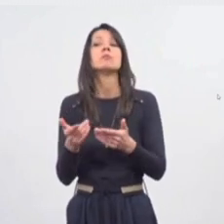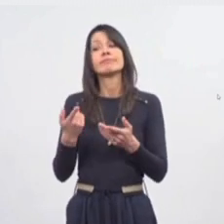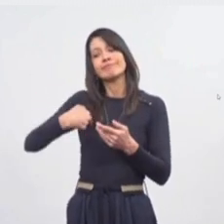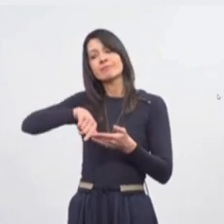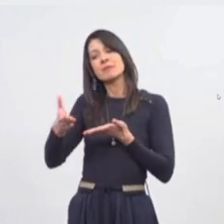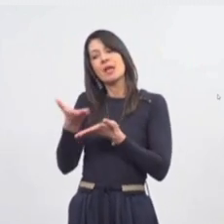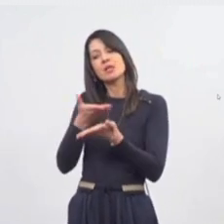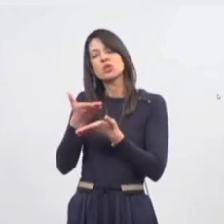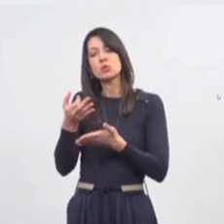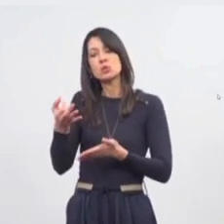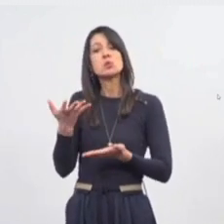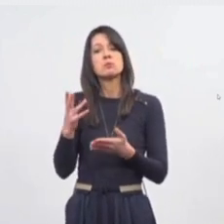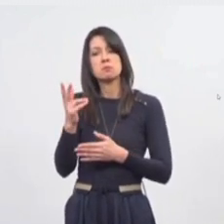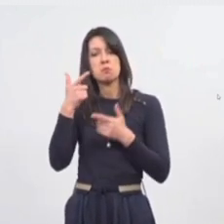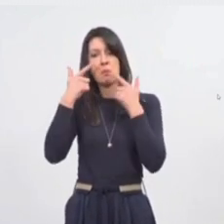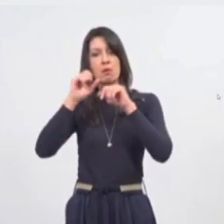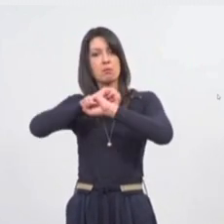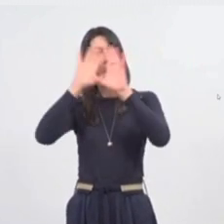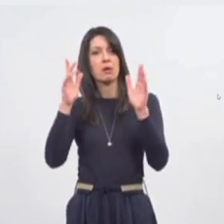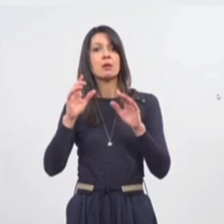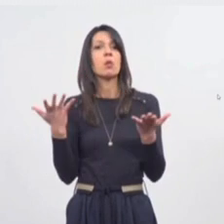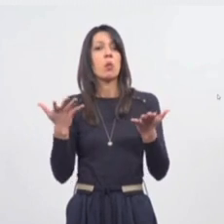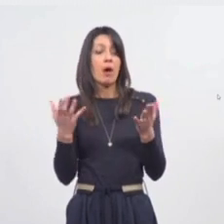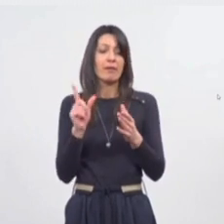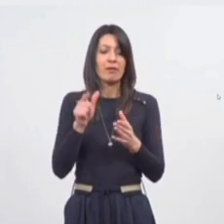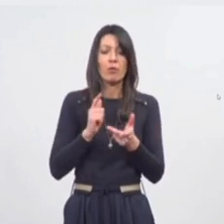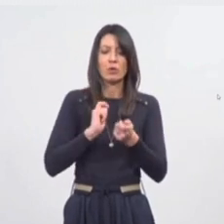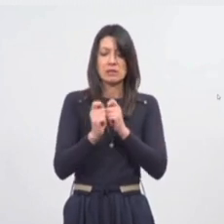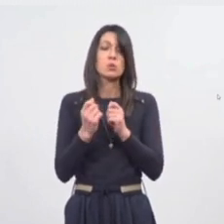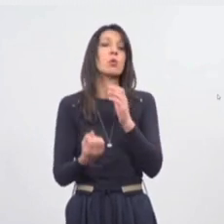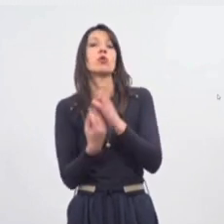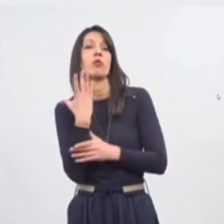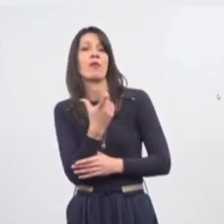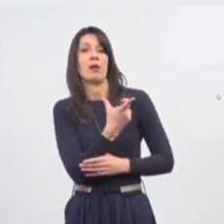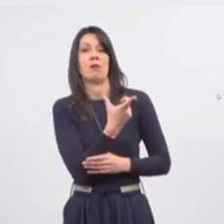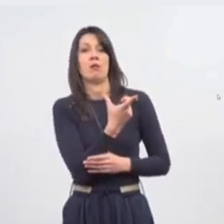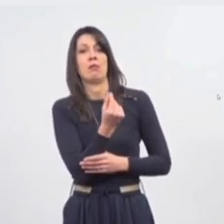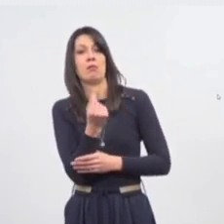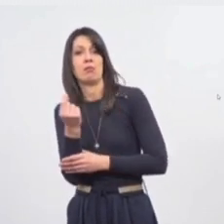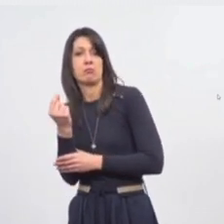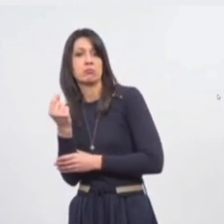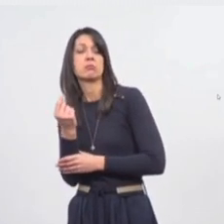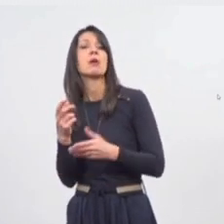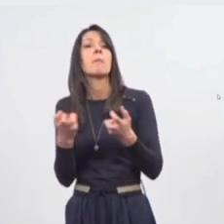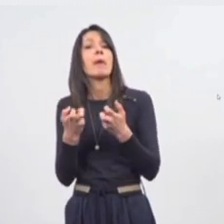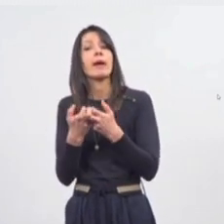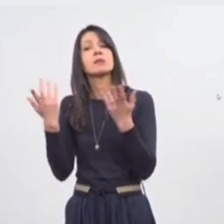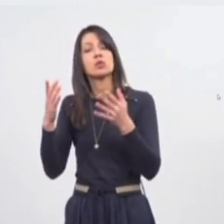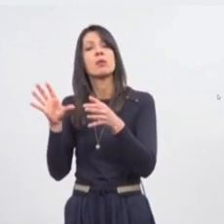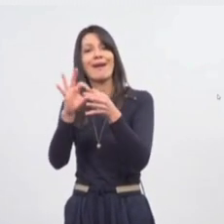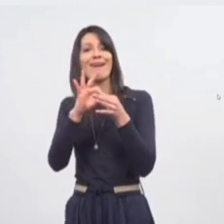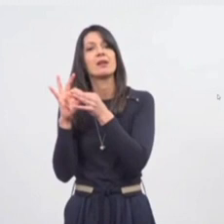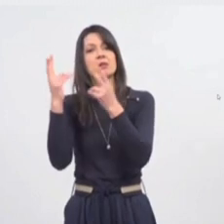les discussions sur la recherche de nouvelles formes de coopération, comme cela peut l'être avec l'Alliance internationale pour